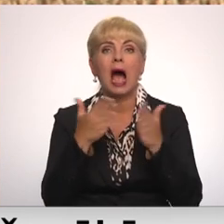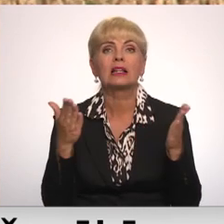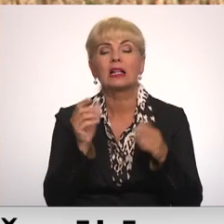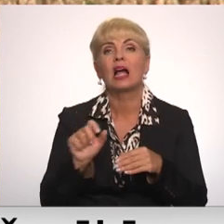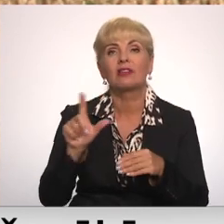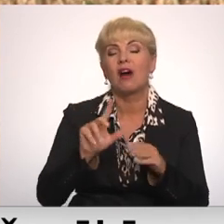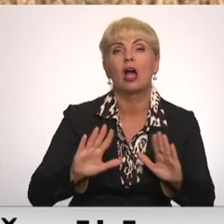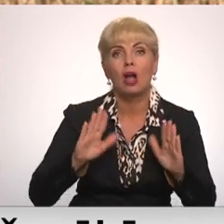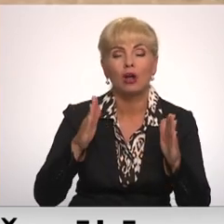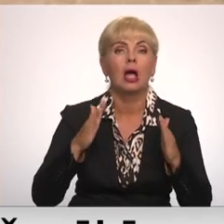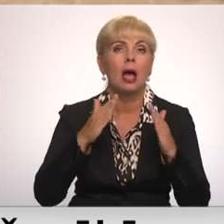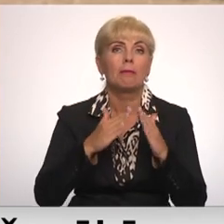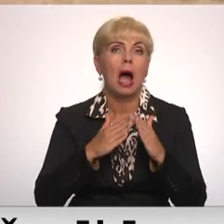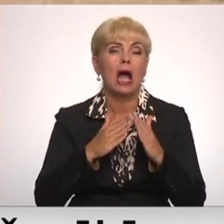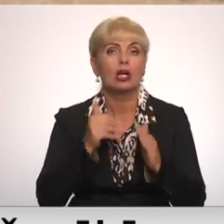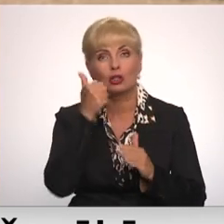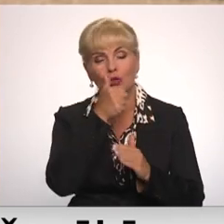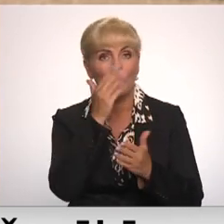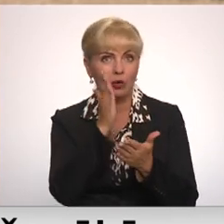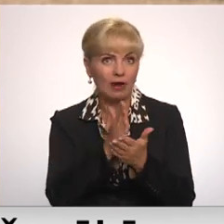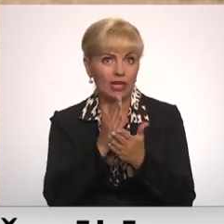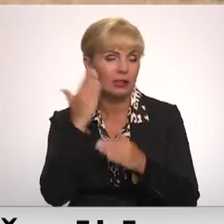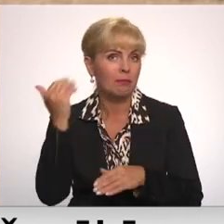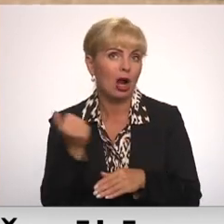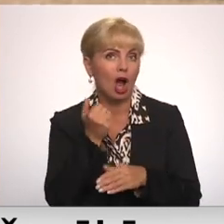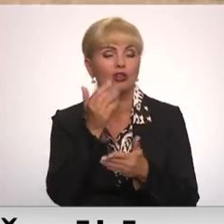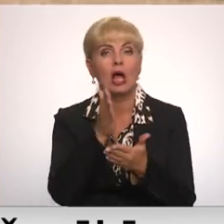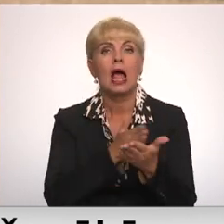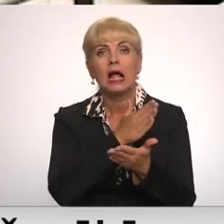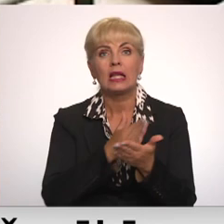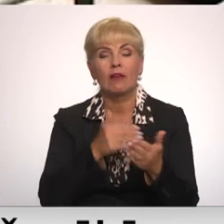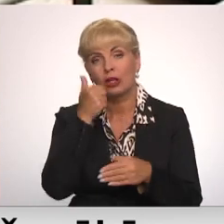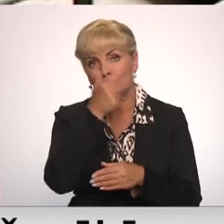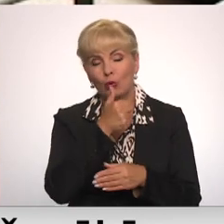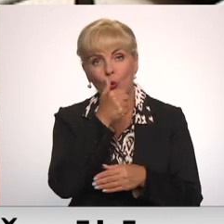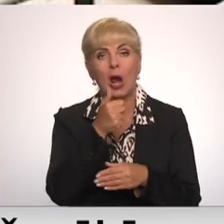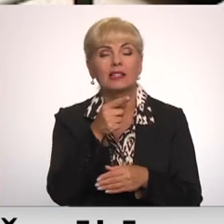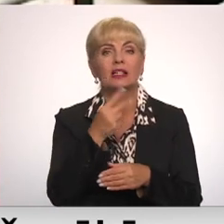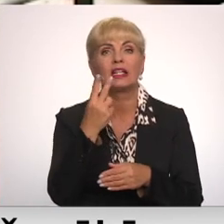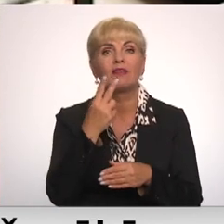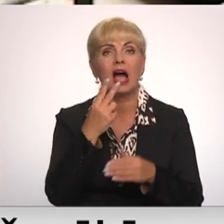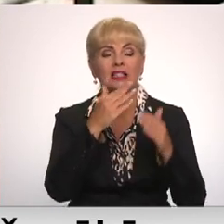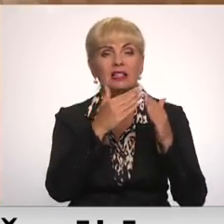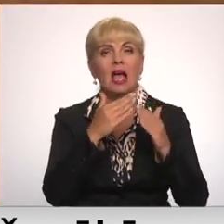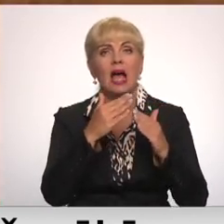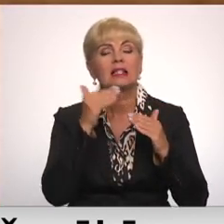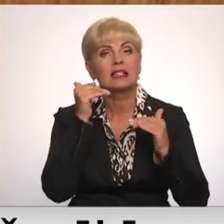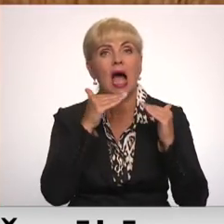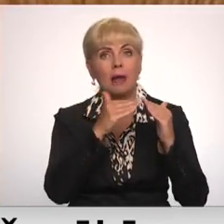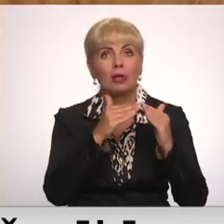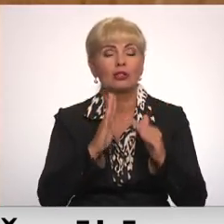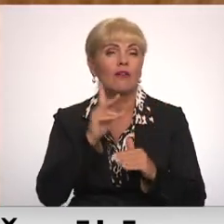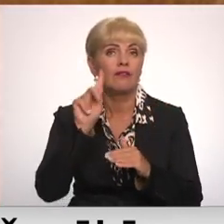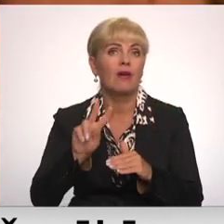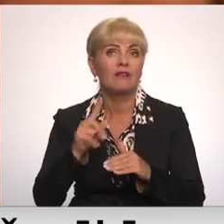visvairāk gadījumu mājas cūku vidū. Pagājušajā gadā nācās pilnībā likvidēt cūkas divās saimniecībās. Viena saimniecība atradās Austrumu pierobežā